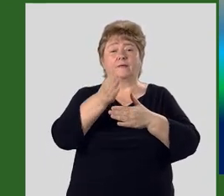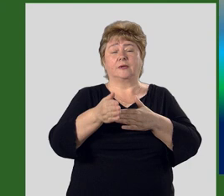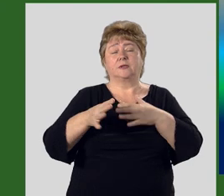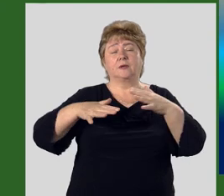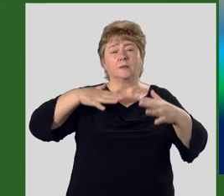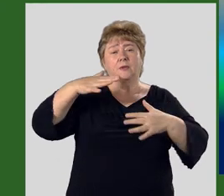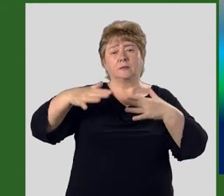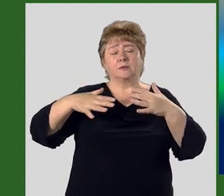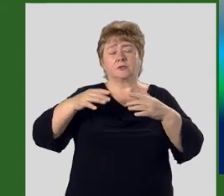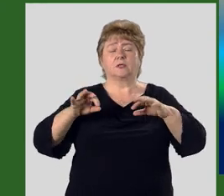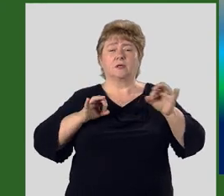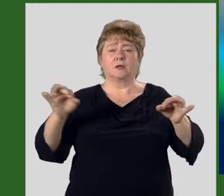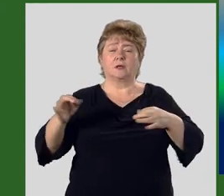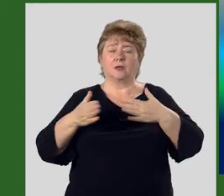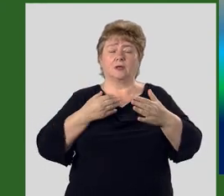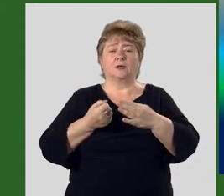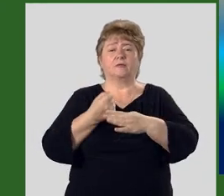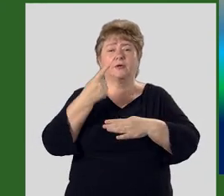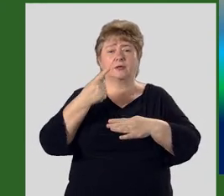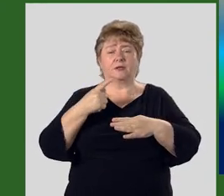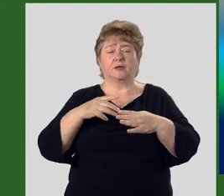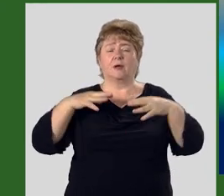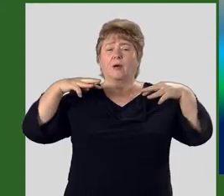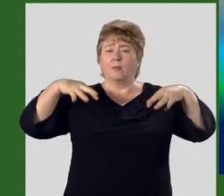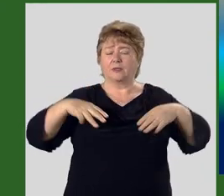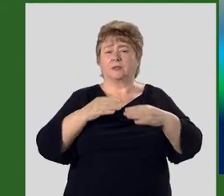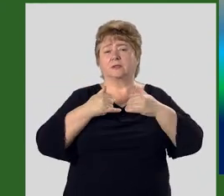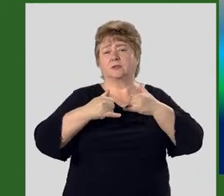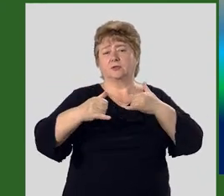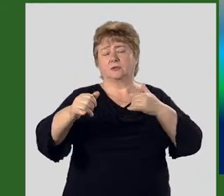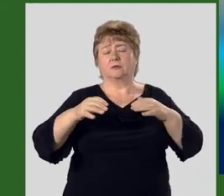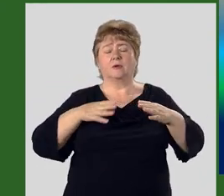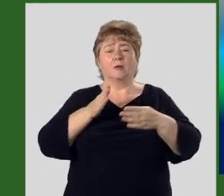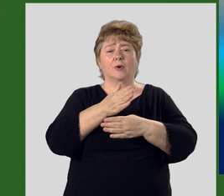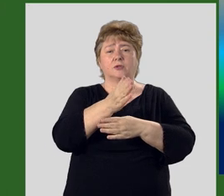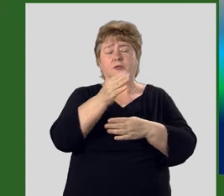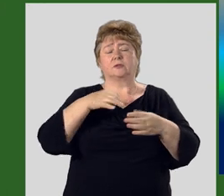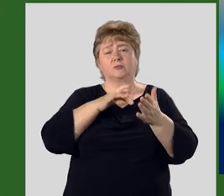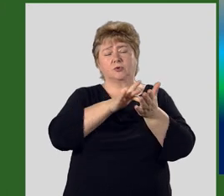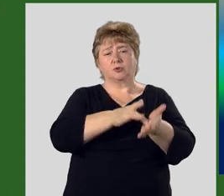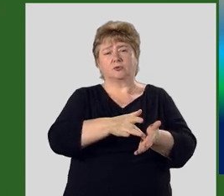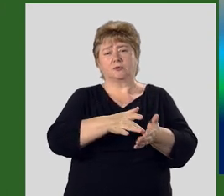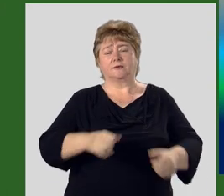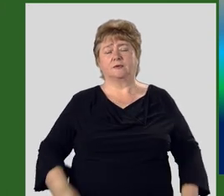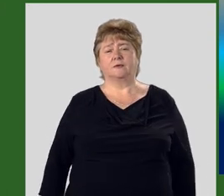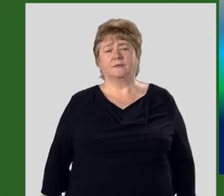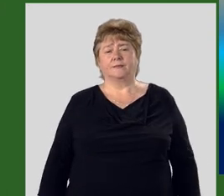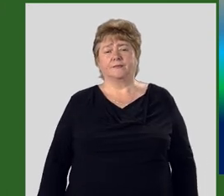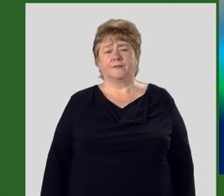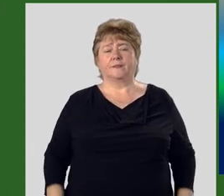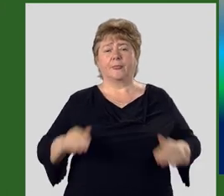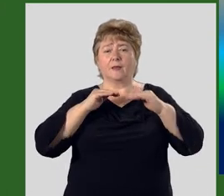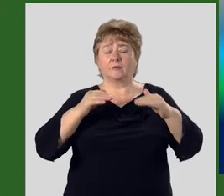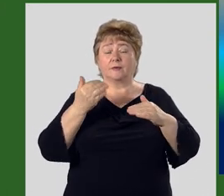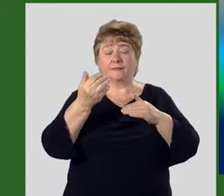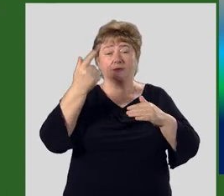направление перемещения объектов или явлений, морских течений, маршрутов путешествий.